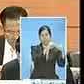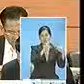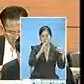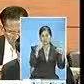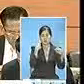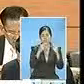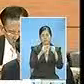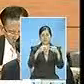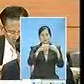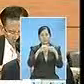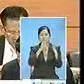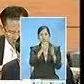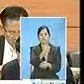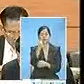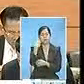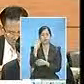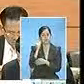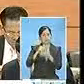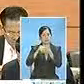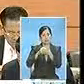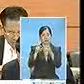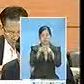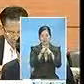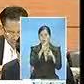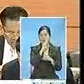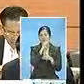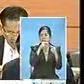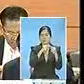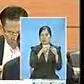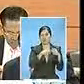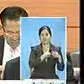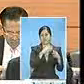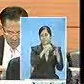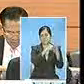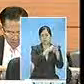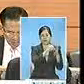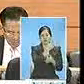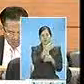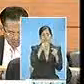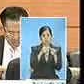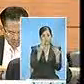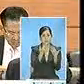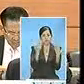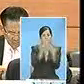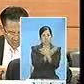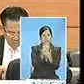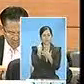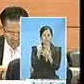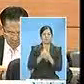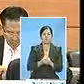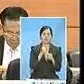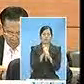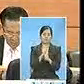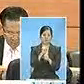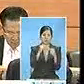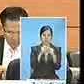คนอื่นหรือถ้าไม่อยากจะแก้มันต้องกลับไปหรือถ้าไม่เอาตามนี้มันก็ต้องออกแบบสว.ชุดใหม่นั่น